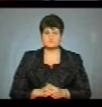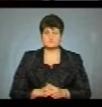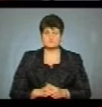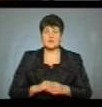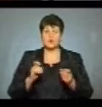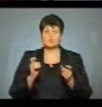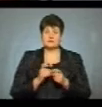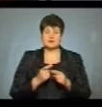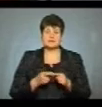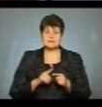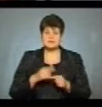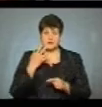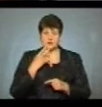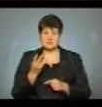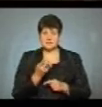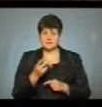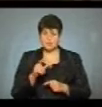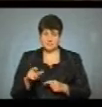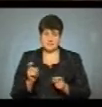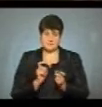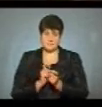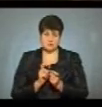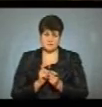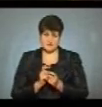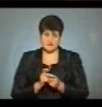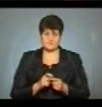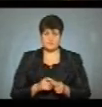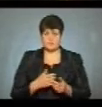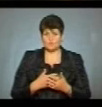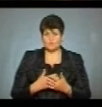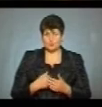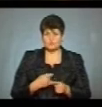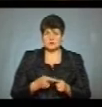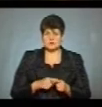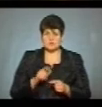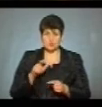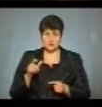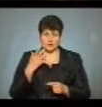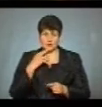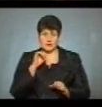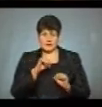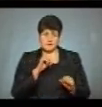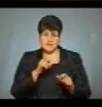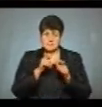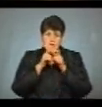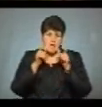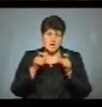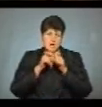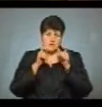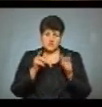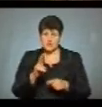конфлікт? Це коли дві людини посварились. По-моєму, це коли людина б'ється, кричить на